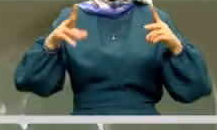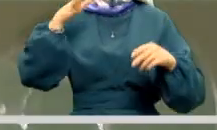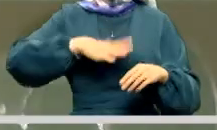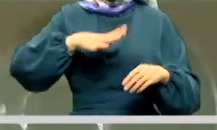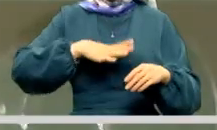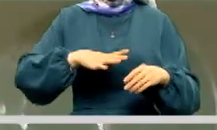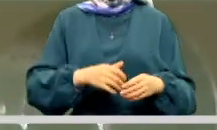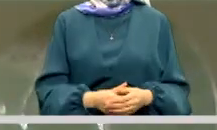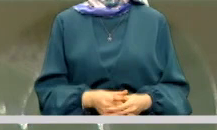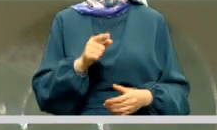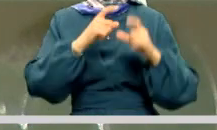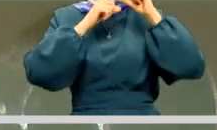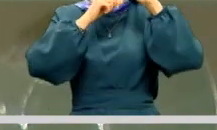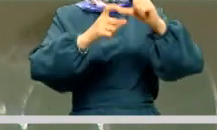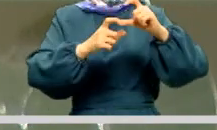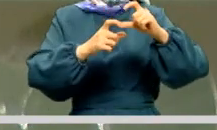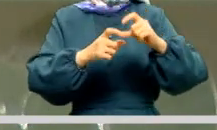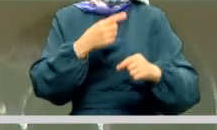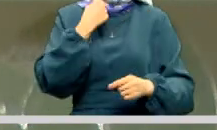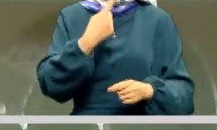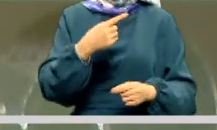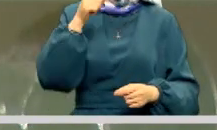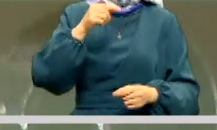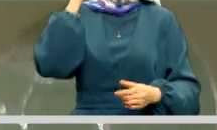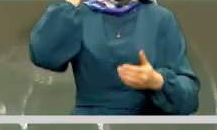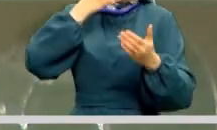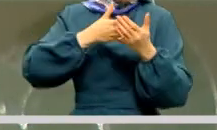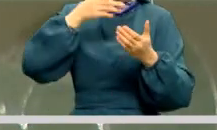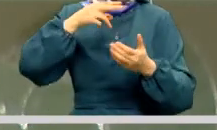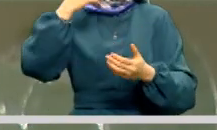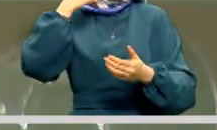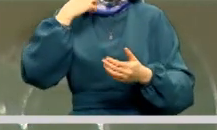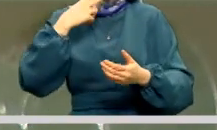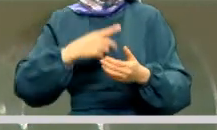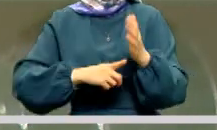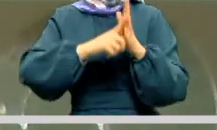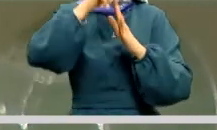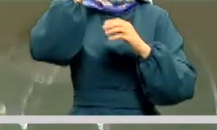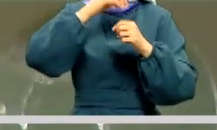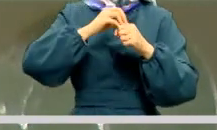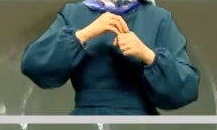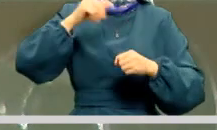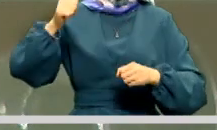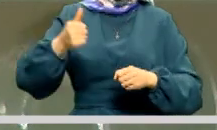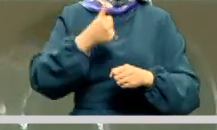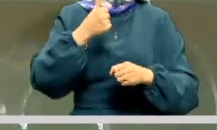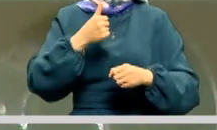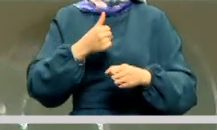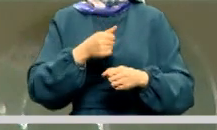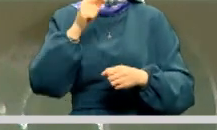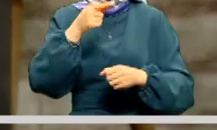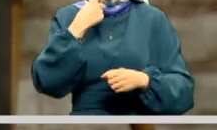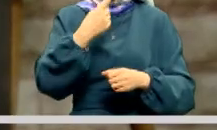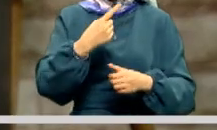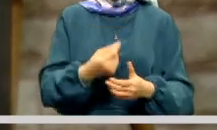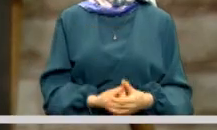şöyle soracağım dedik ya ibadetlerin bu ahlaki gelişimimiz üzerindeki etkisini son açıkladığınız cümlelerle Aslında o